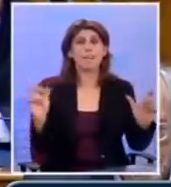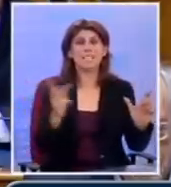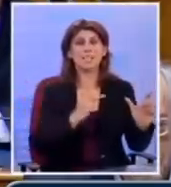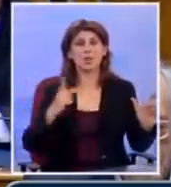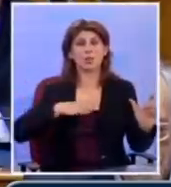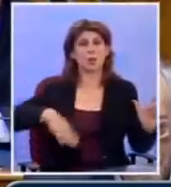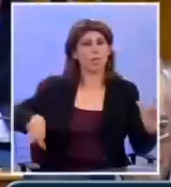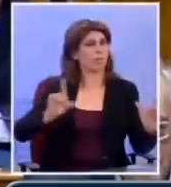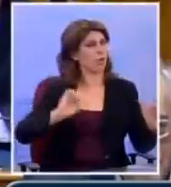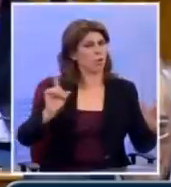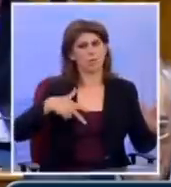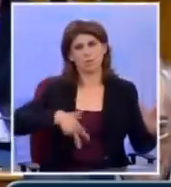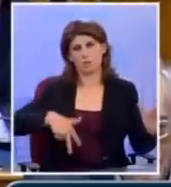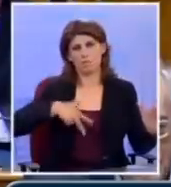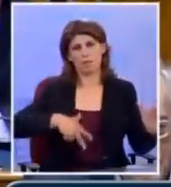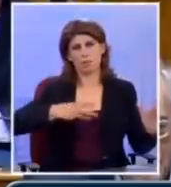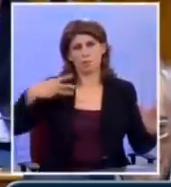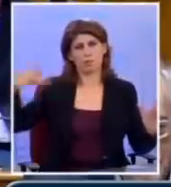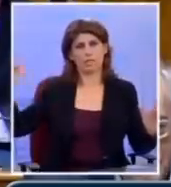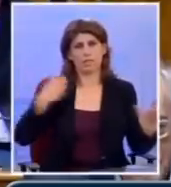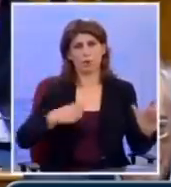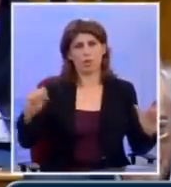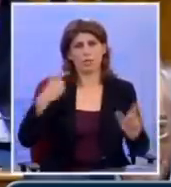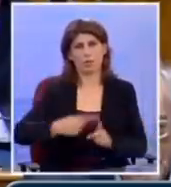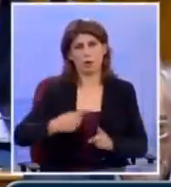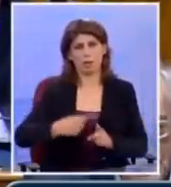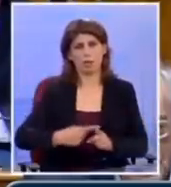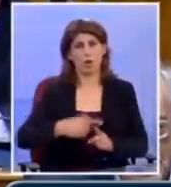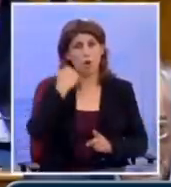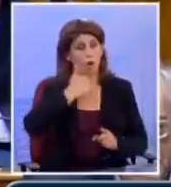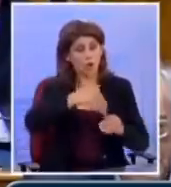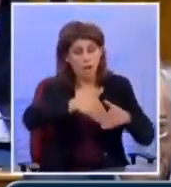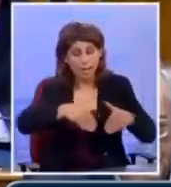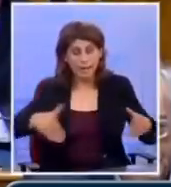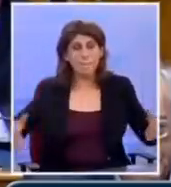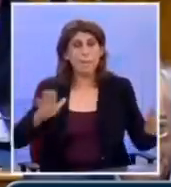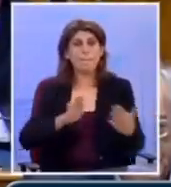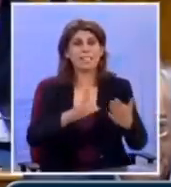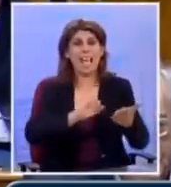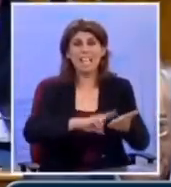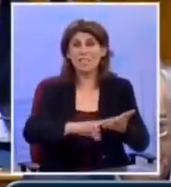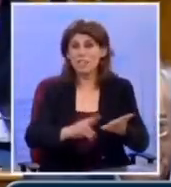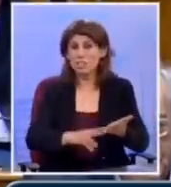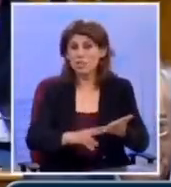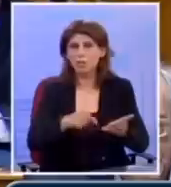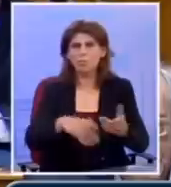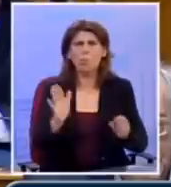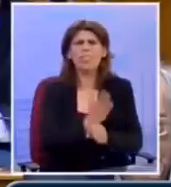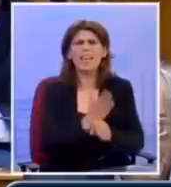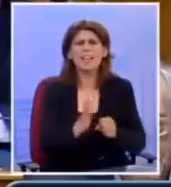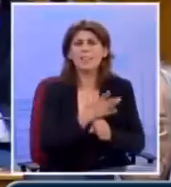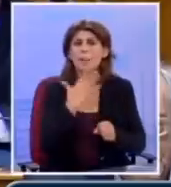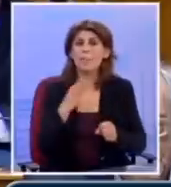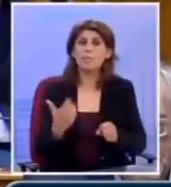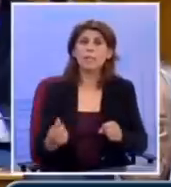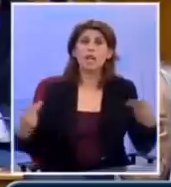του λαού μας, όχι της κυβέρνησης του ΣΥΡΙΖΑ και των ανεξάρτητων Ελλήνων. Κόκκινες γραμμές απέναντι στο ασφαλιστικό, το οποίο διαλύθηκε επειδή